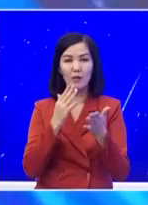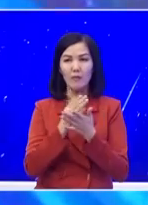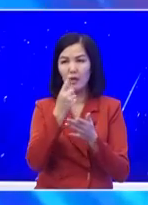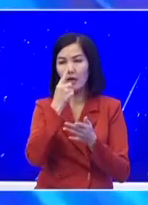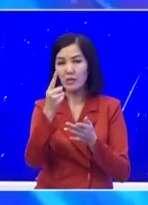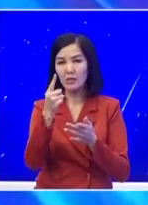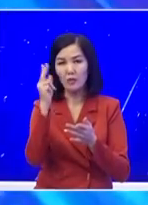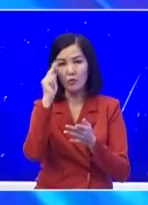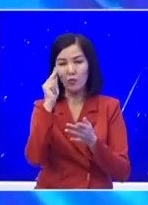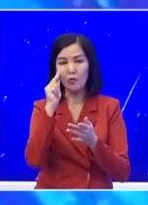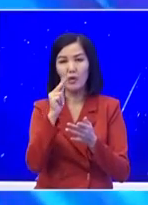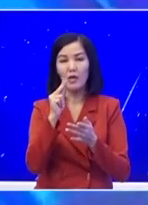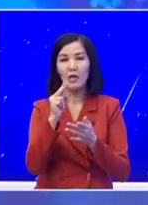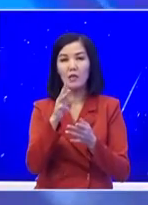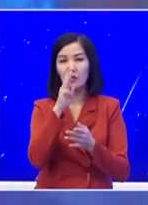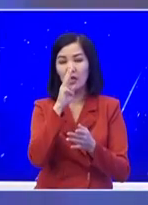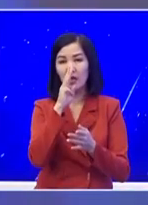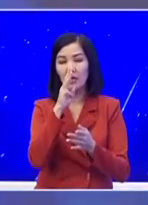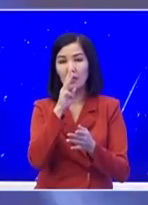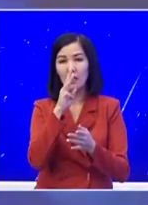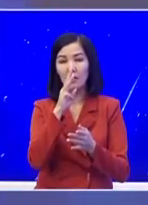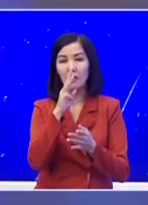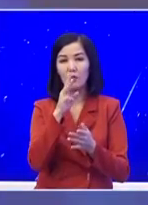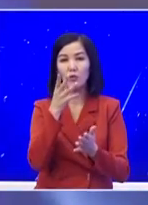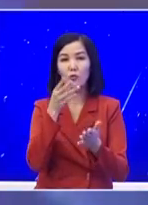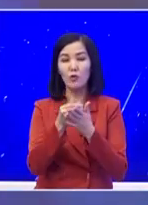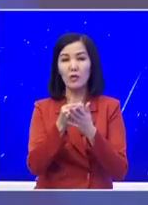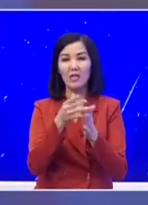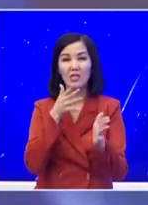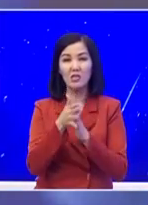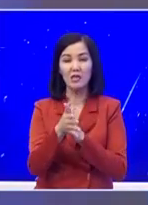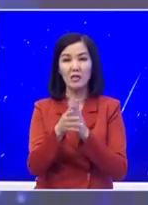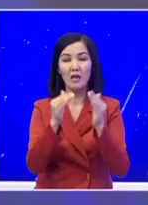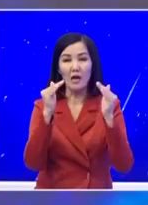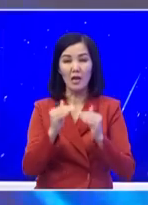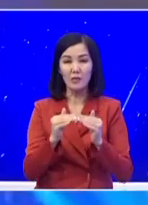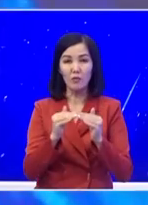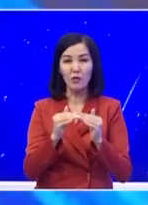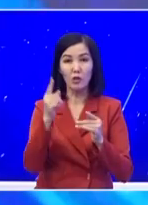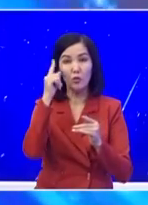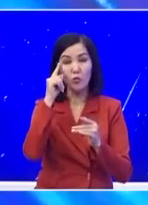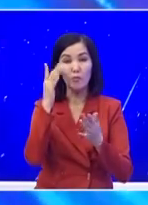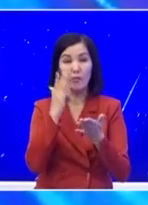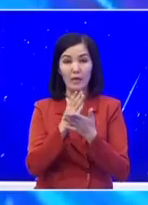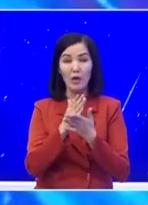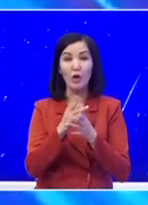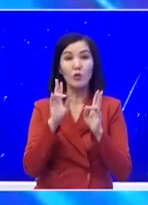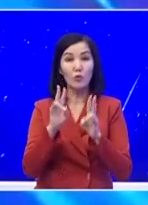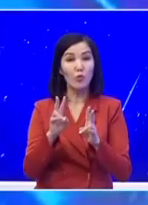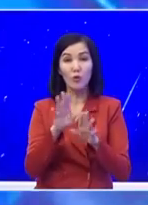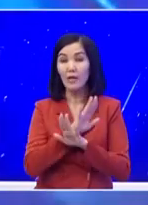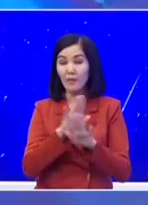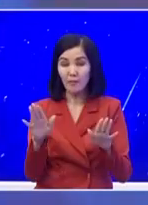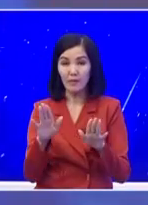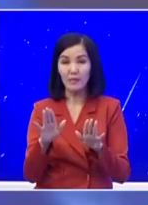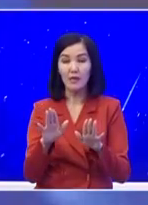оқытқанда ол арзандау болу керек, өйткені аз жаңағындай шығындар кетеді деп. Бірақ негізі бүгінгі күні бұл олай емес.